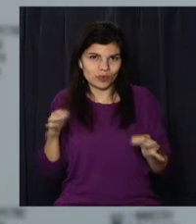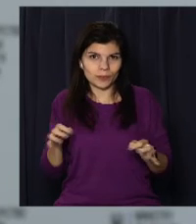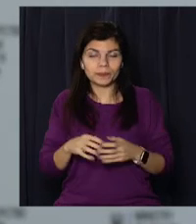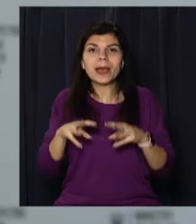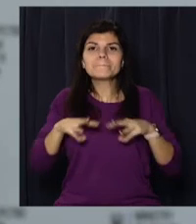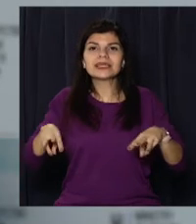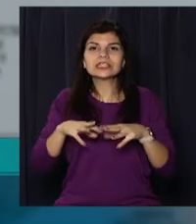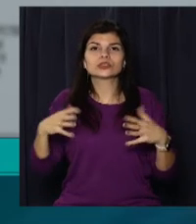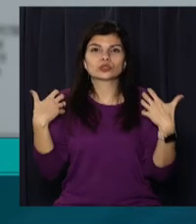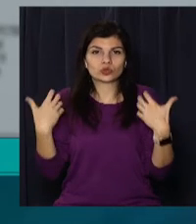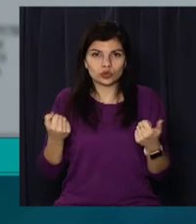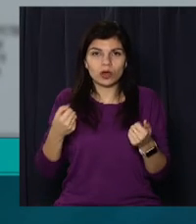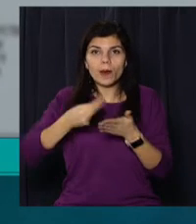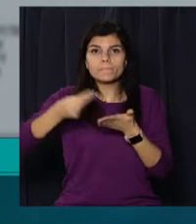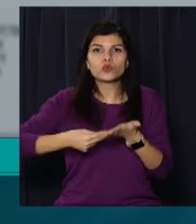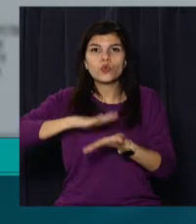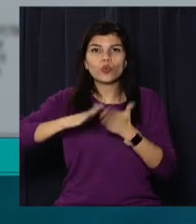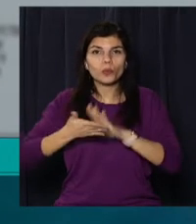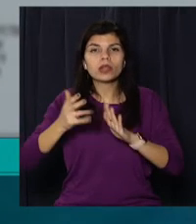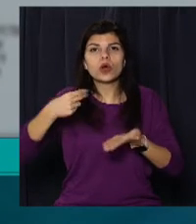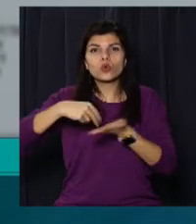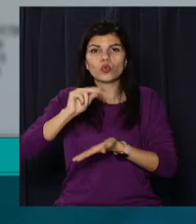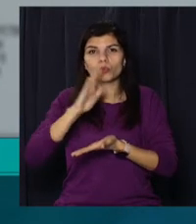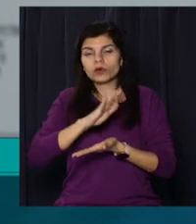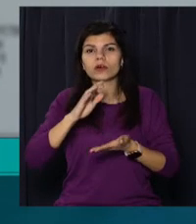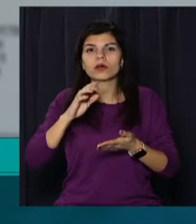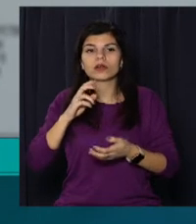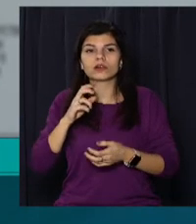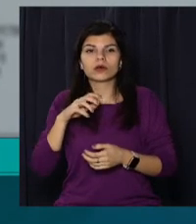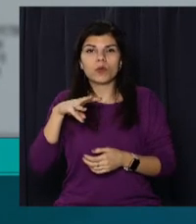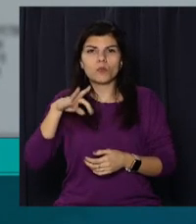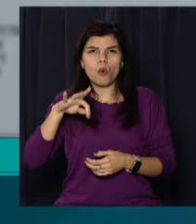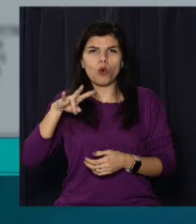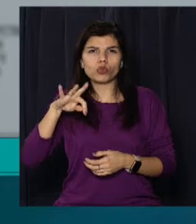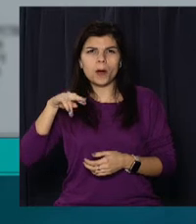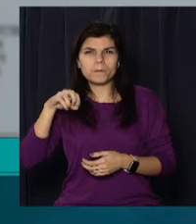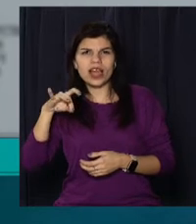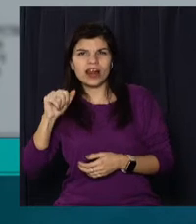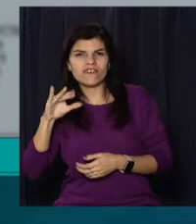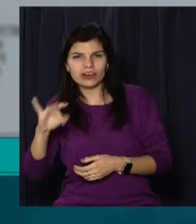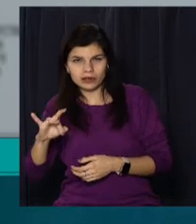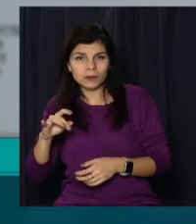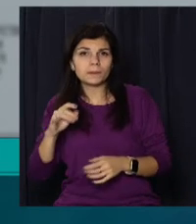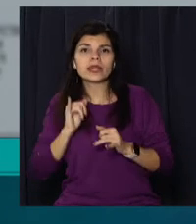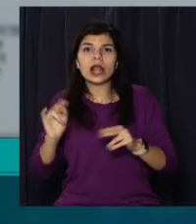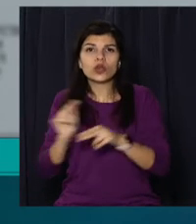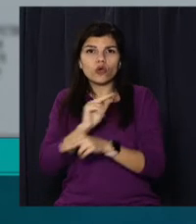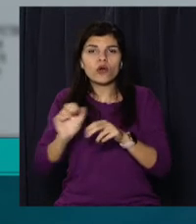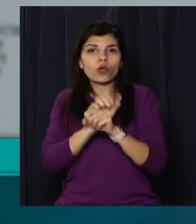Міністерство охорони здоров'я підписало угоду на закупівлю препарату «Молнупіравір», який використовується для